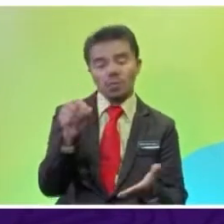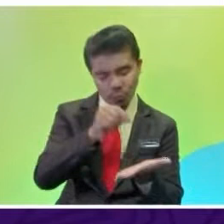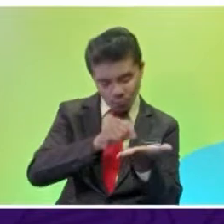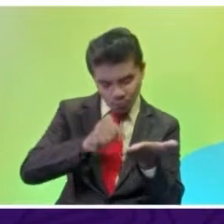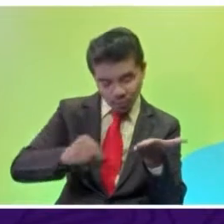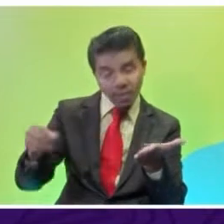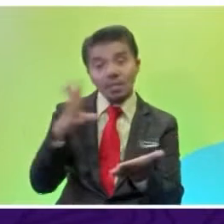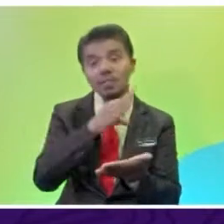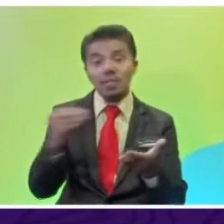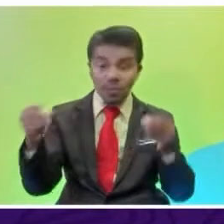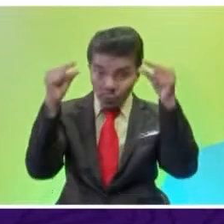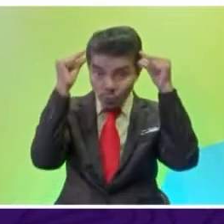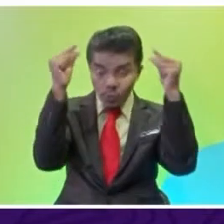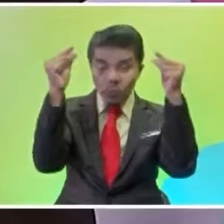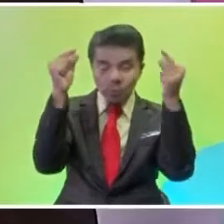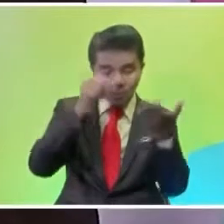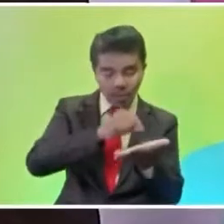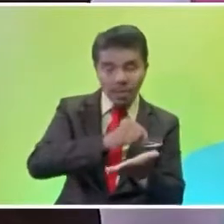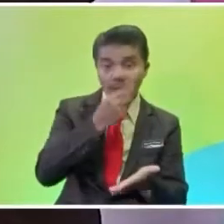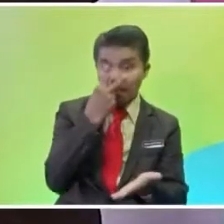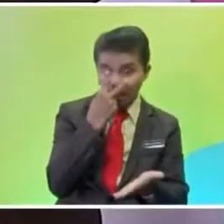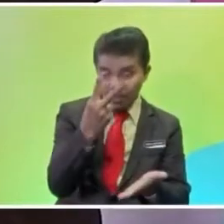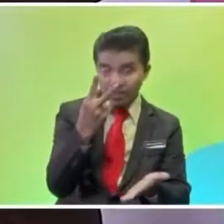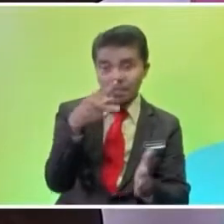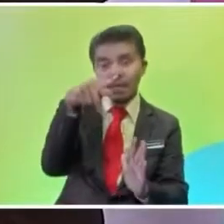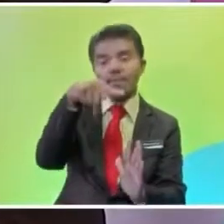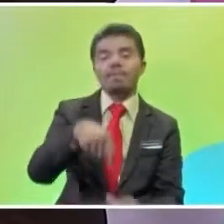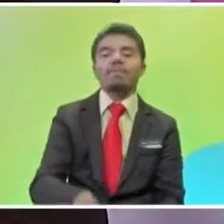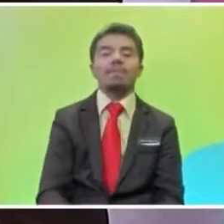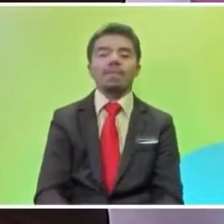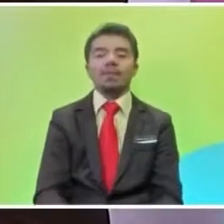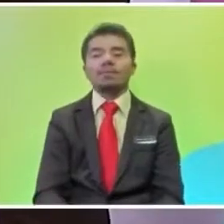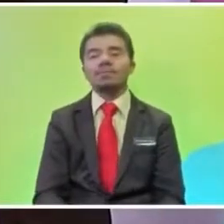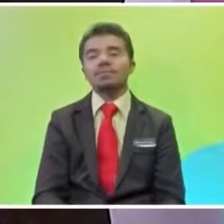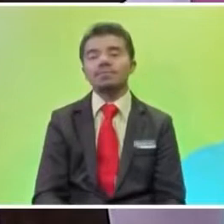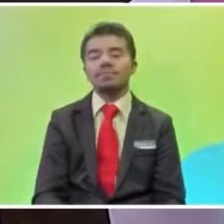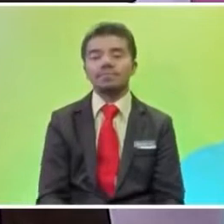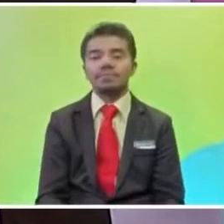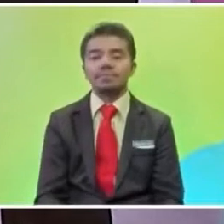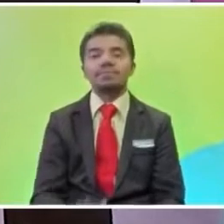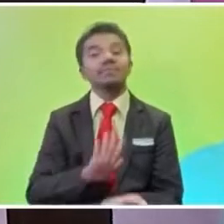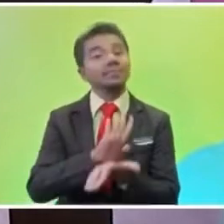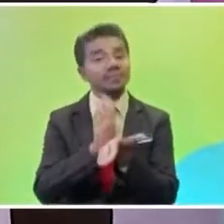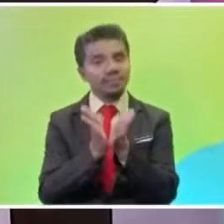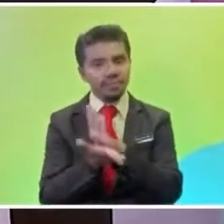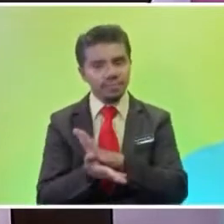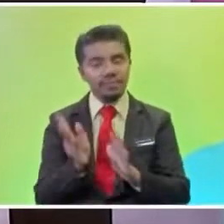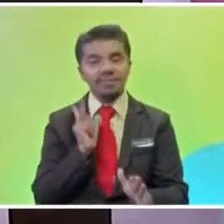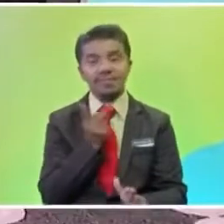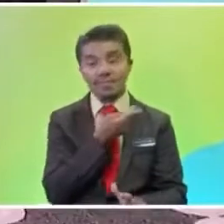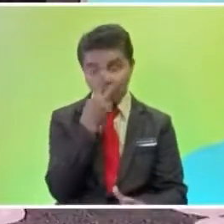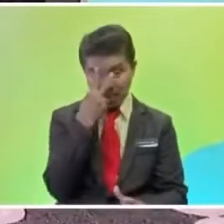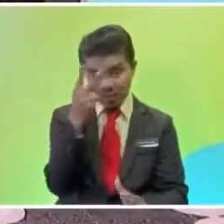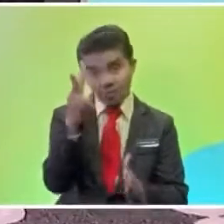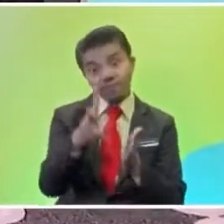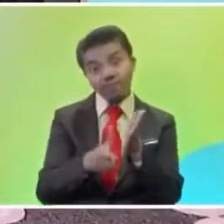pemerhatian terhadap Bagaimana yang murid-muri ini mereka melaksanakan activity dalam kumpulan mereka Jadi kita lihat videonya telah